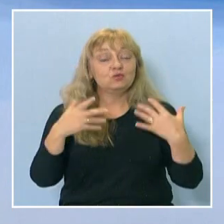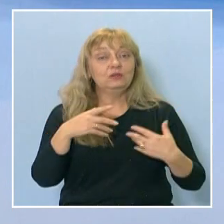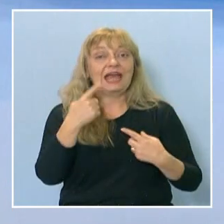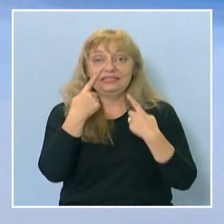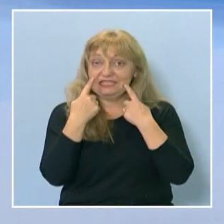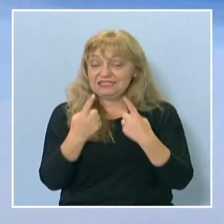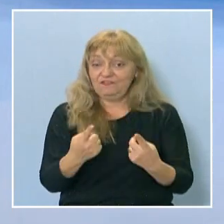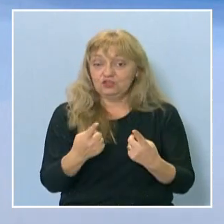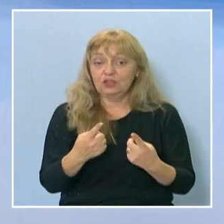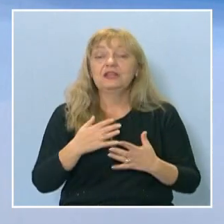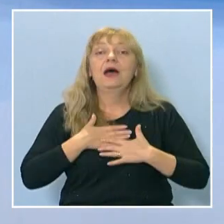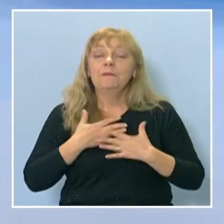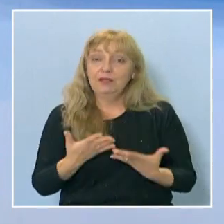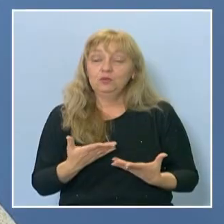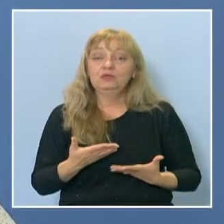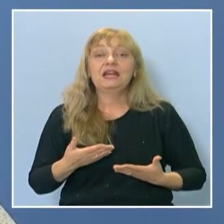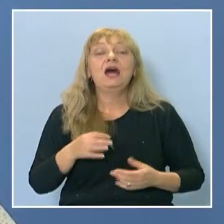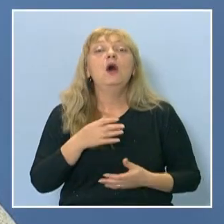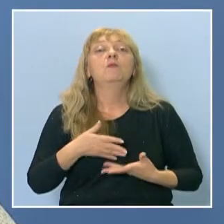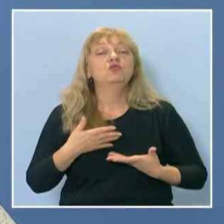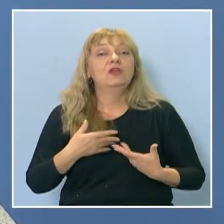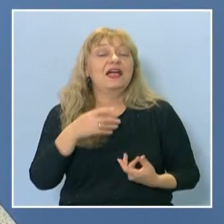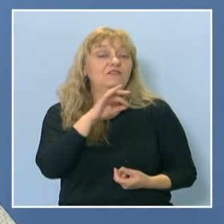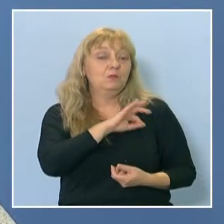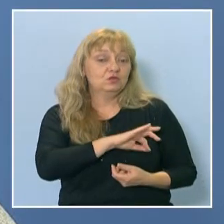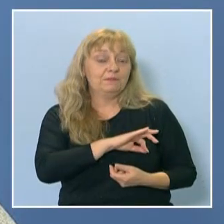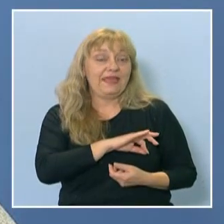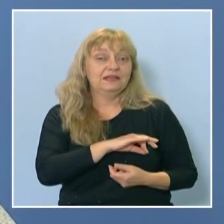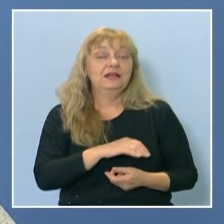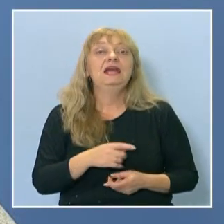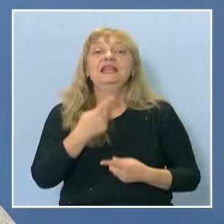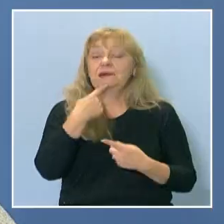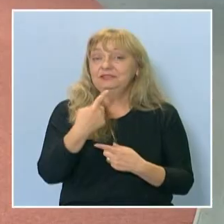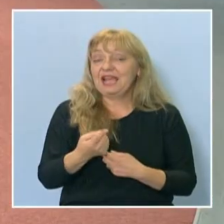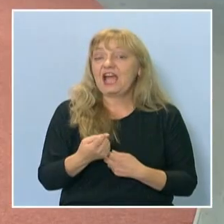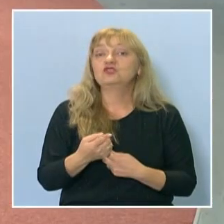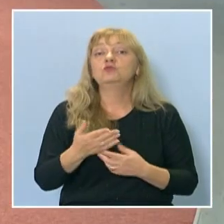ви пожелавам. Не на последно място само да споменем, че основно училище